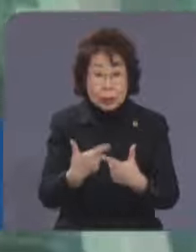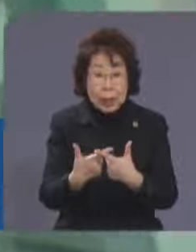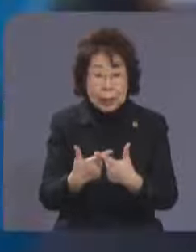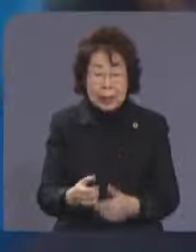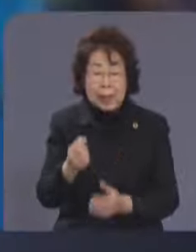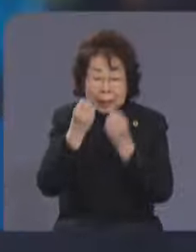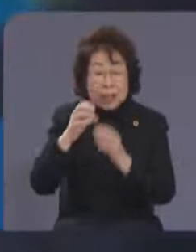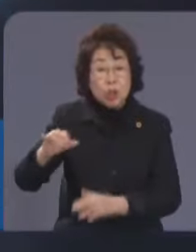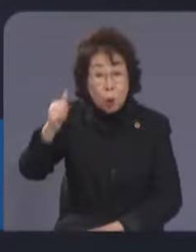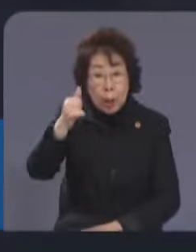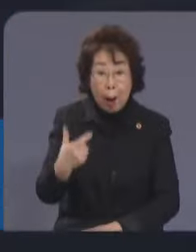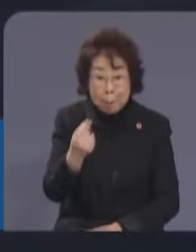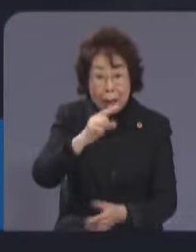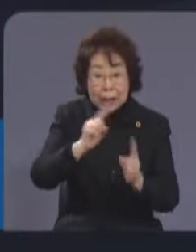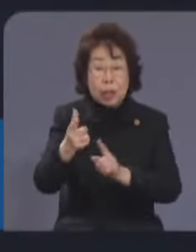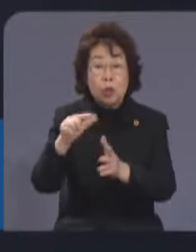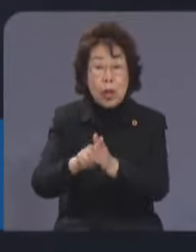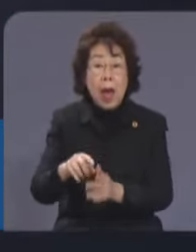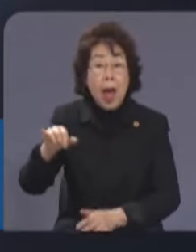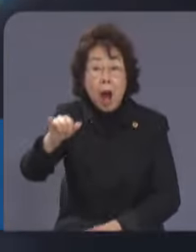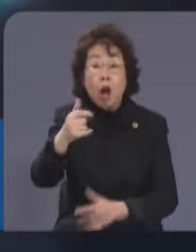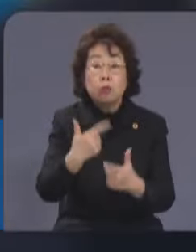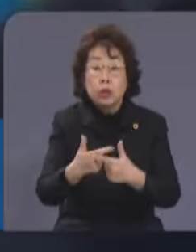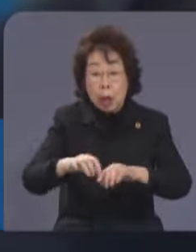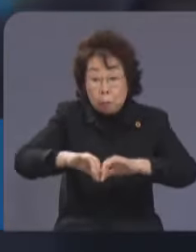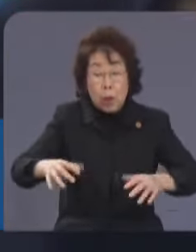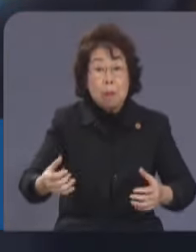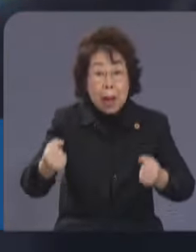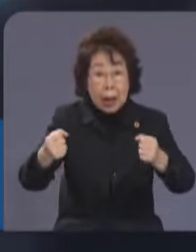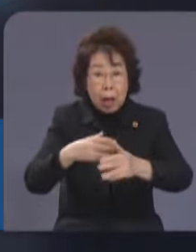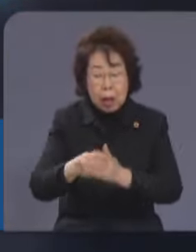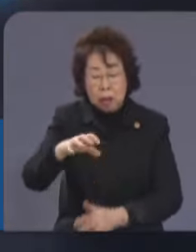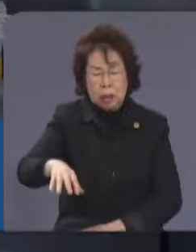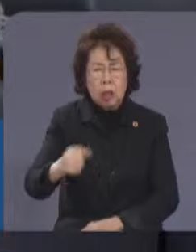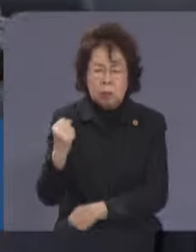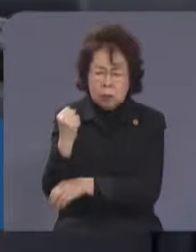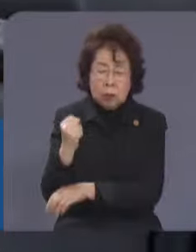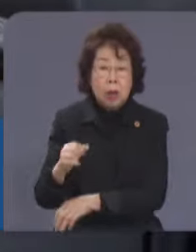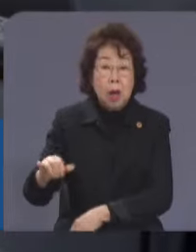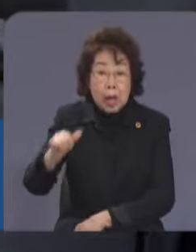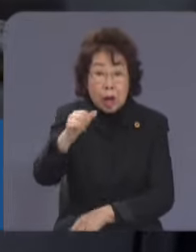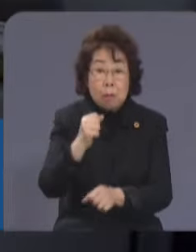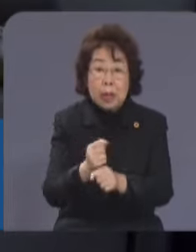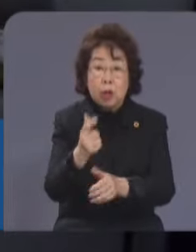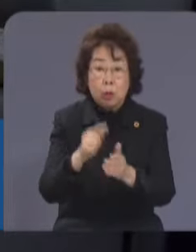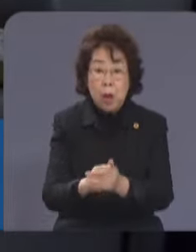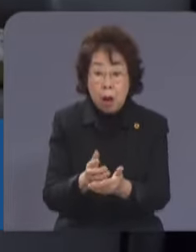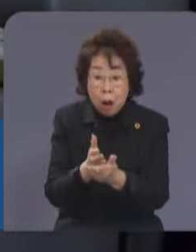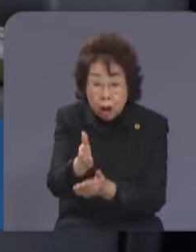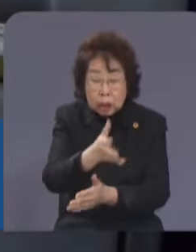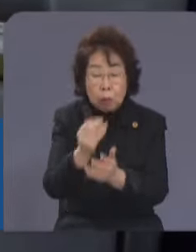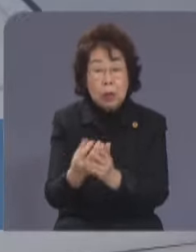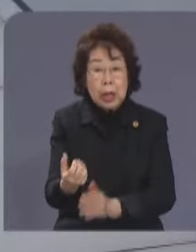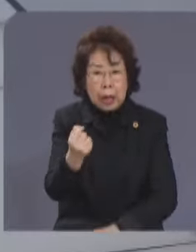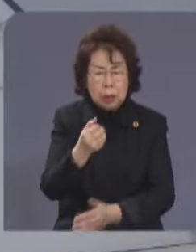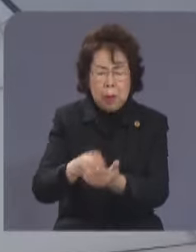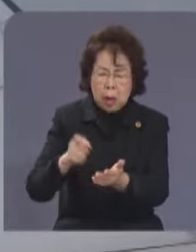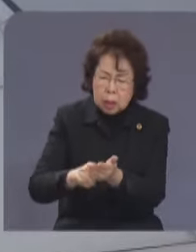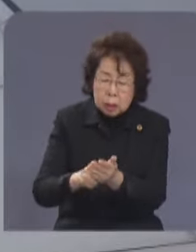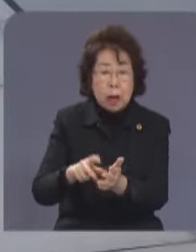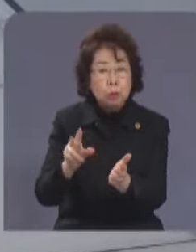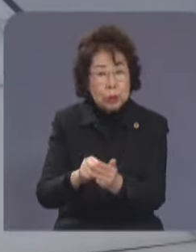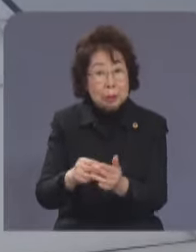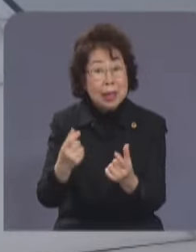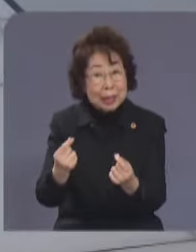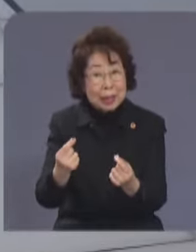부산시는 가덕 신공항 활성화를 위해 에어부산 분리 매각과 지역 거점 항공사 육성, 독자 노선 확보 등이 시급한 것으로